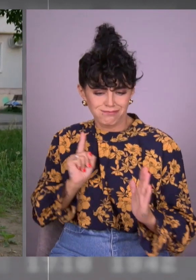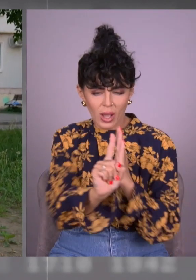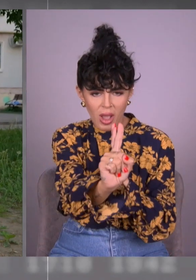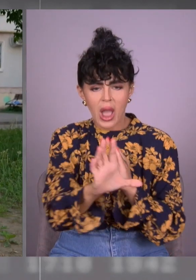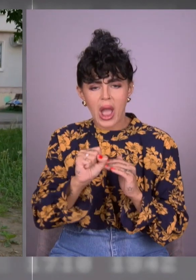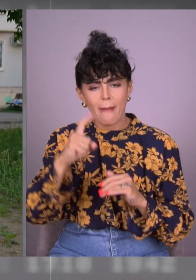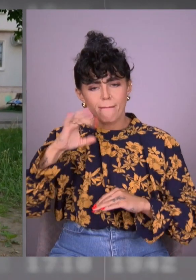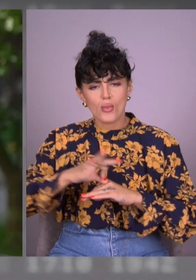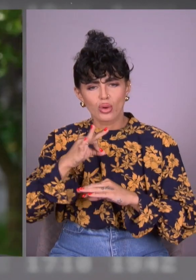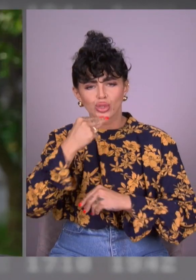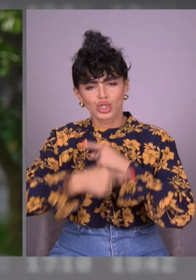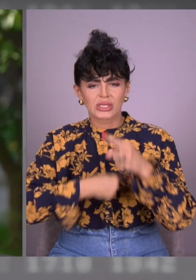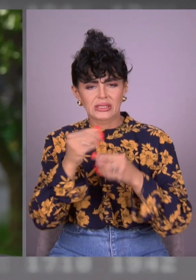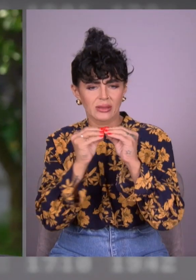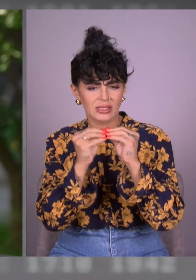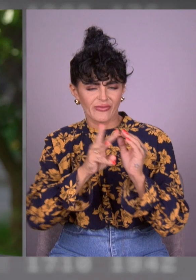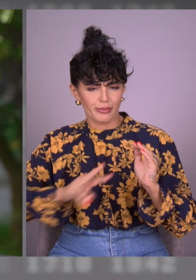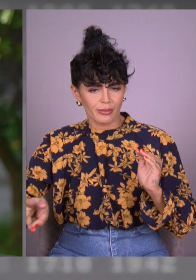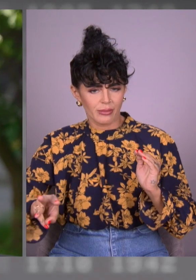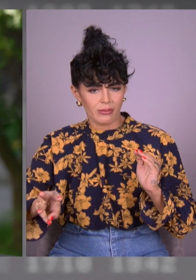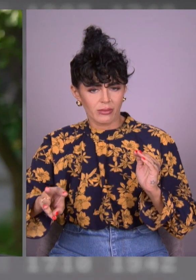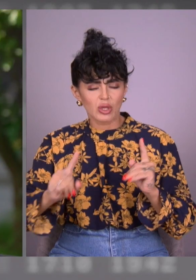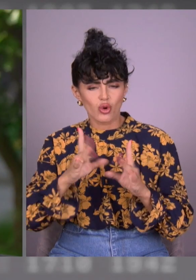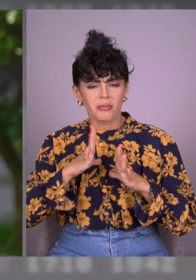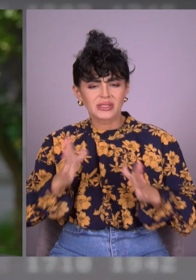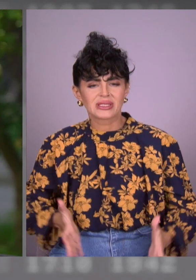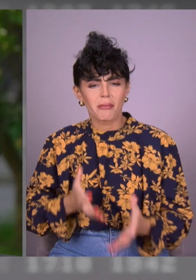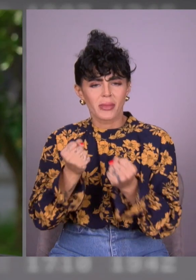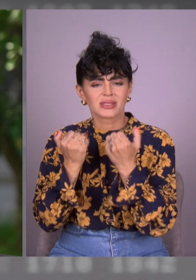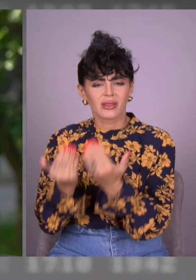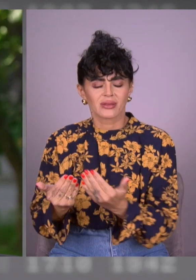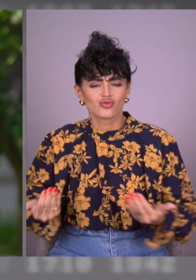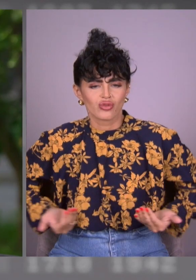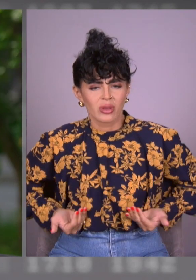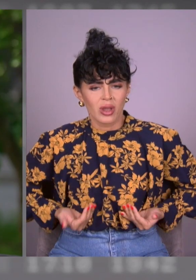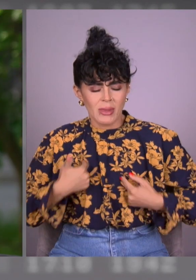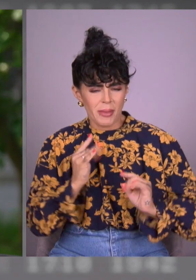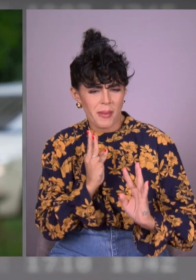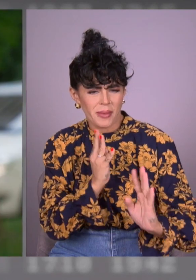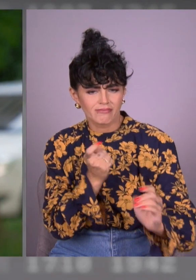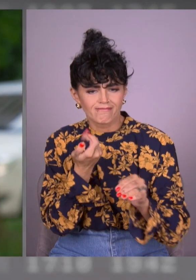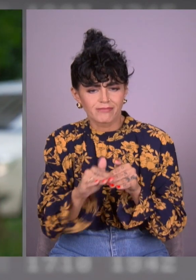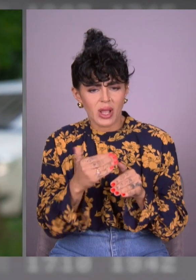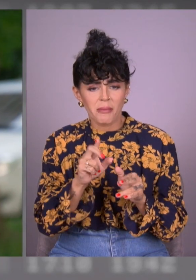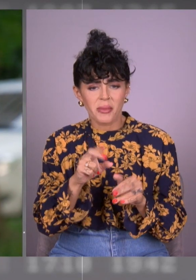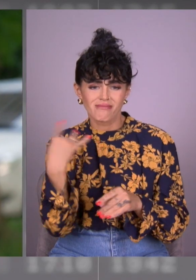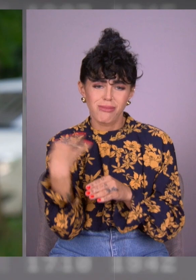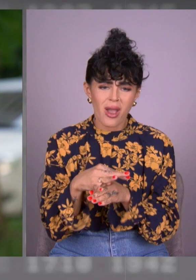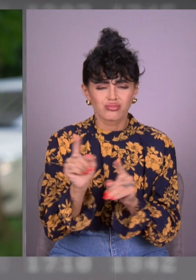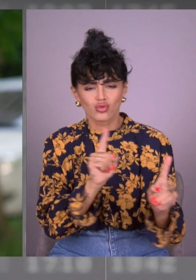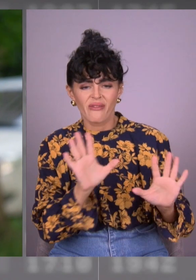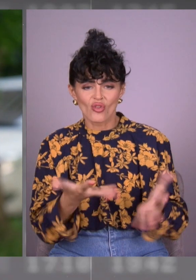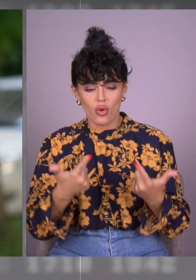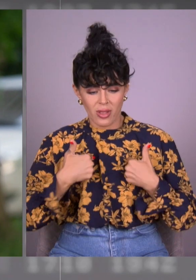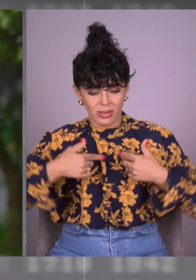вже потім, через 10 хвилин. Це могло врятувати їхнє життя. Якщо б мене розстріляли, чи щось зі